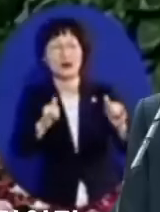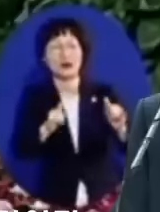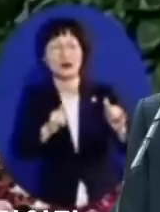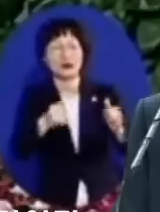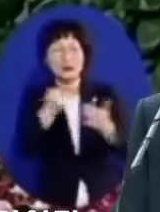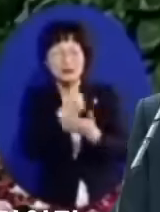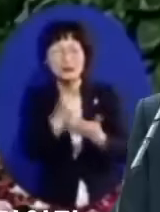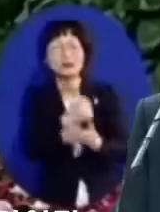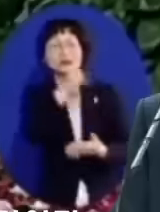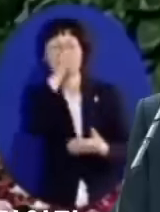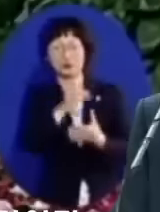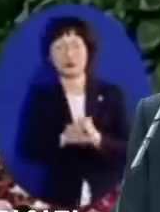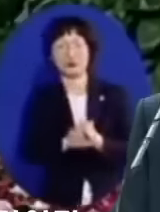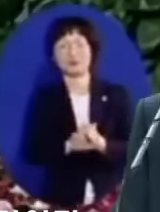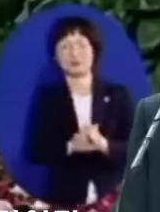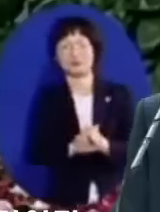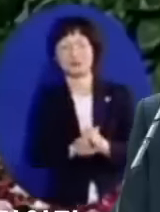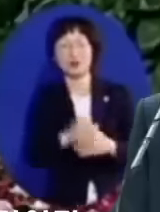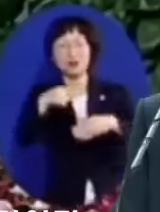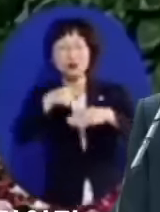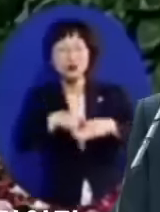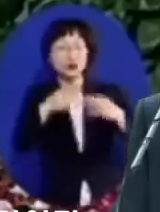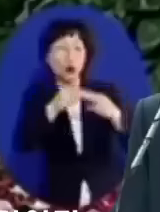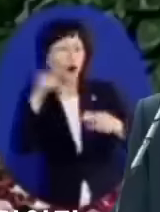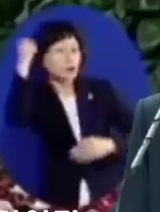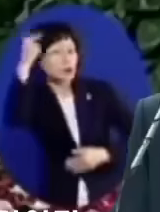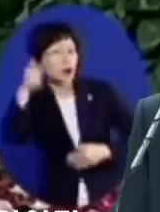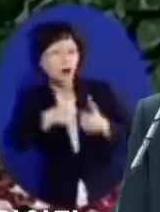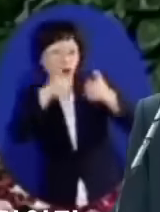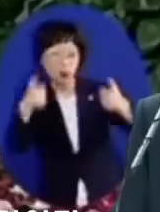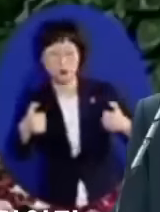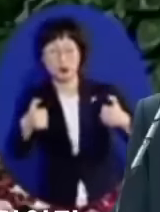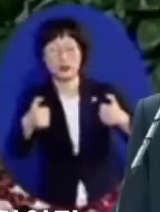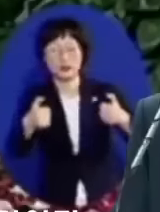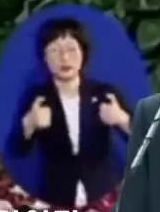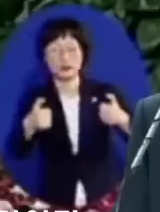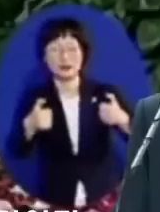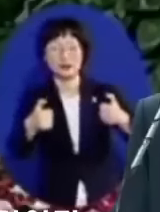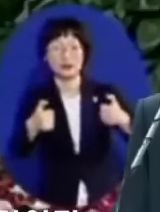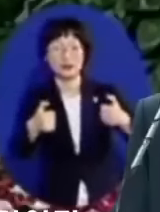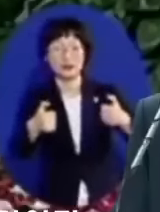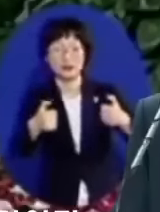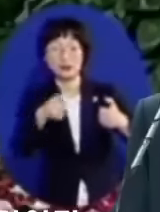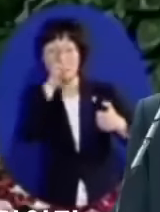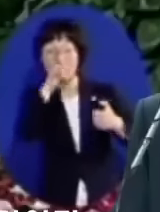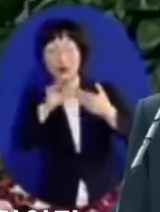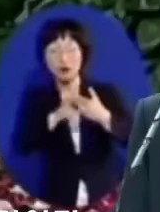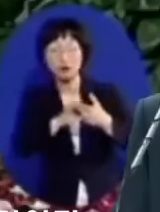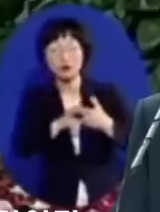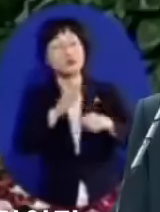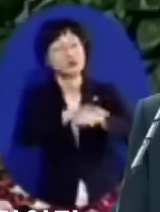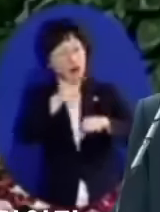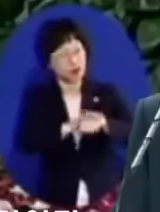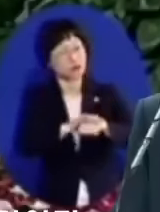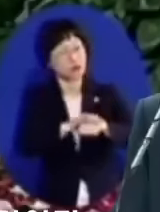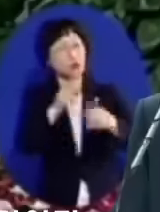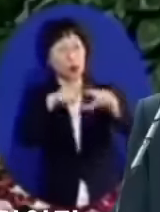탄식했던 것입니다. 육과 영이 각각 50% 차지하면 꽤 잘한 성도지요.